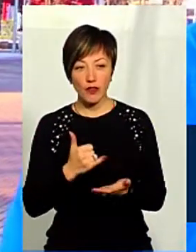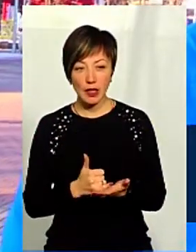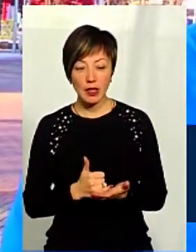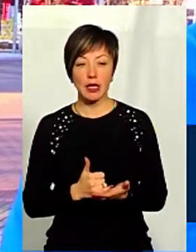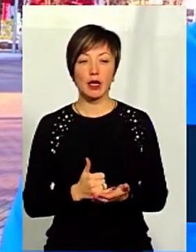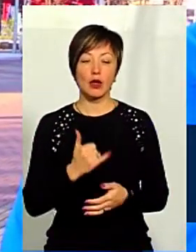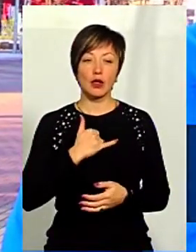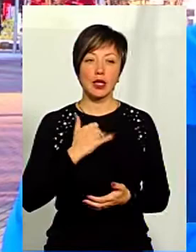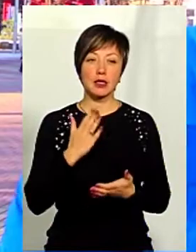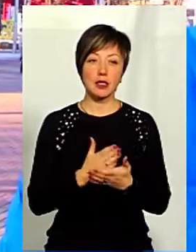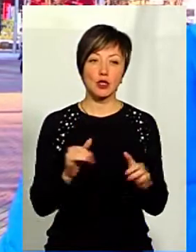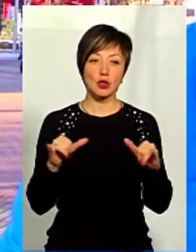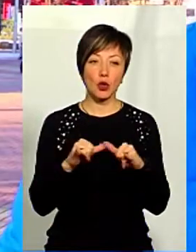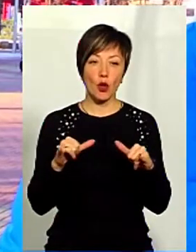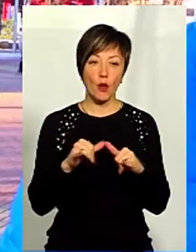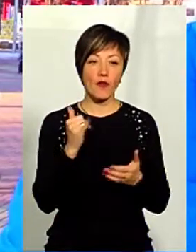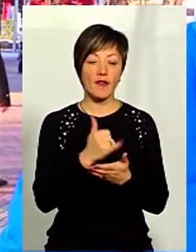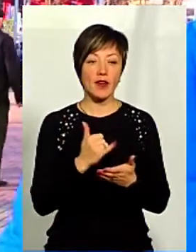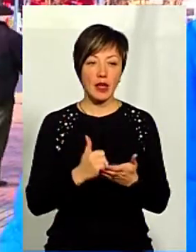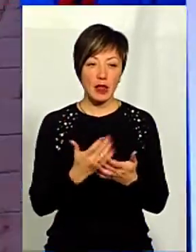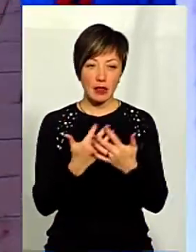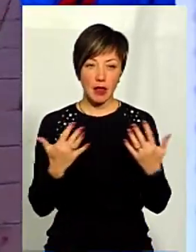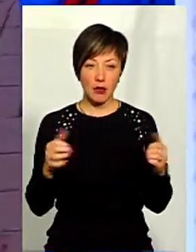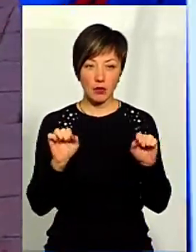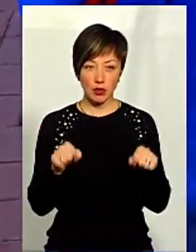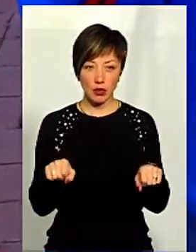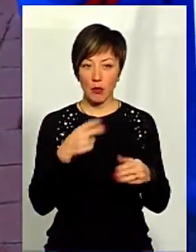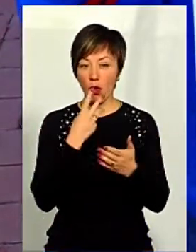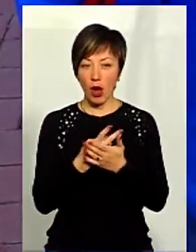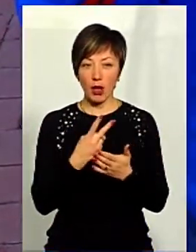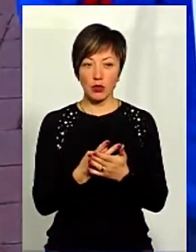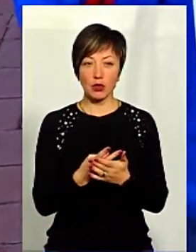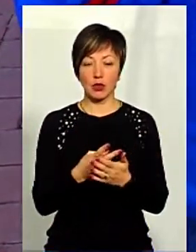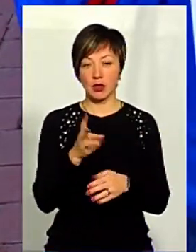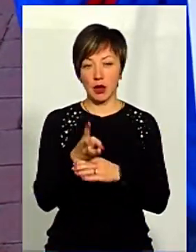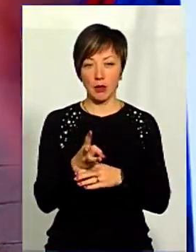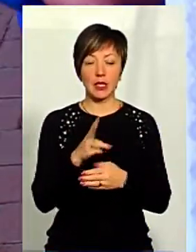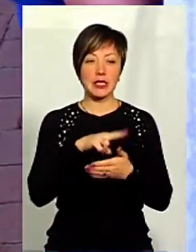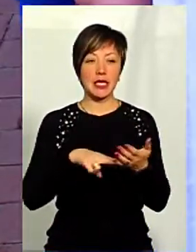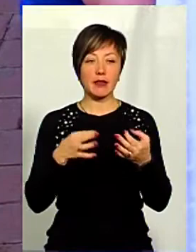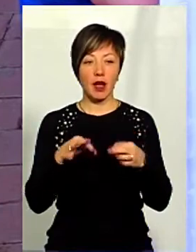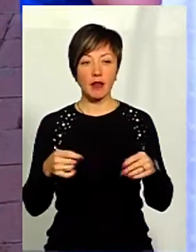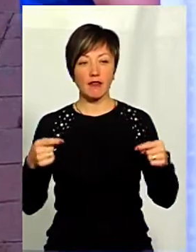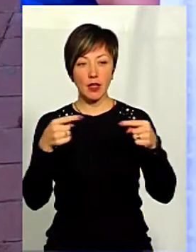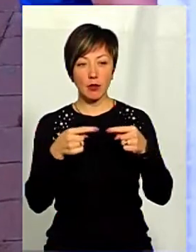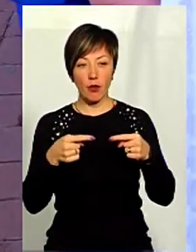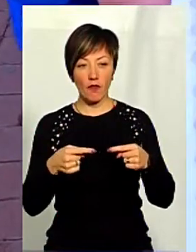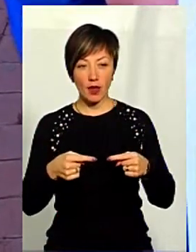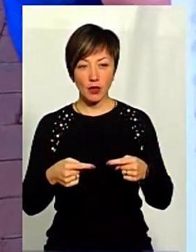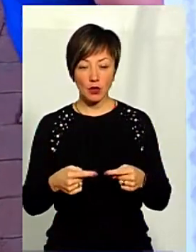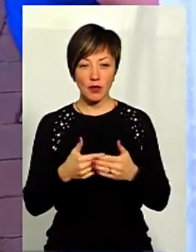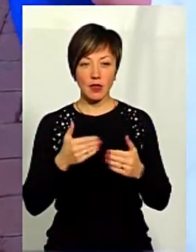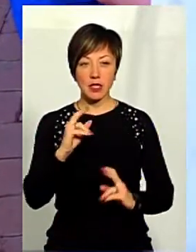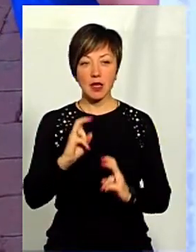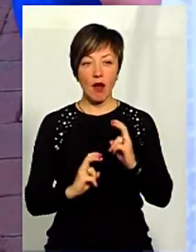У нас це йдуть столові вина. Я можу так покажу на камеру. У нас є сертифікат відповідності від